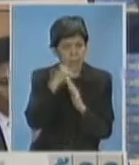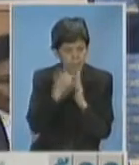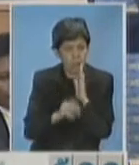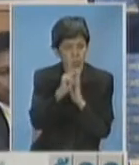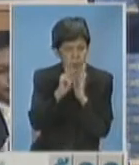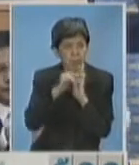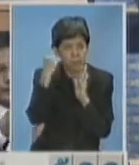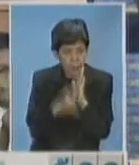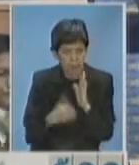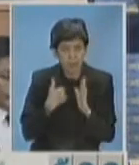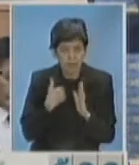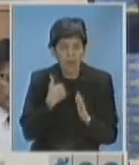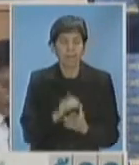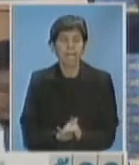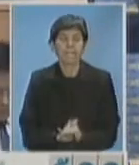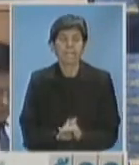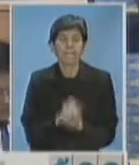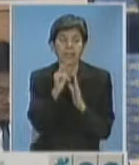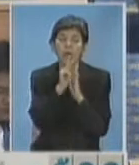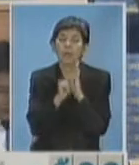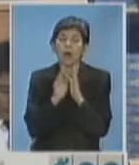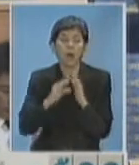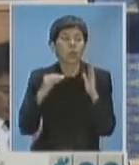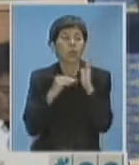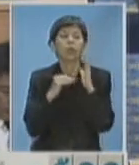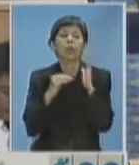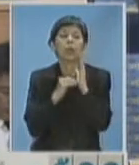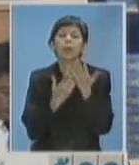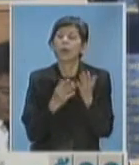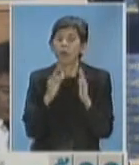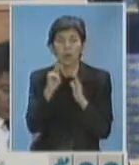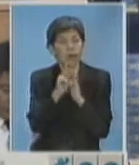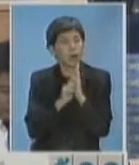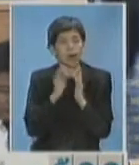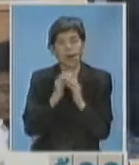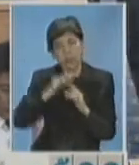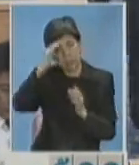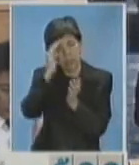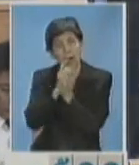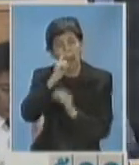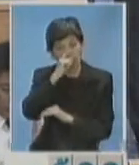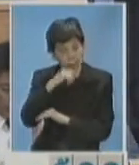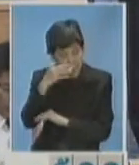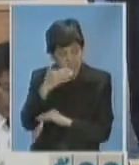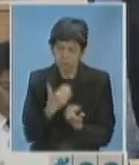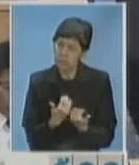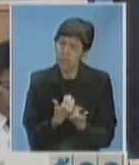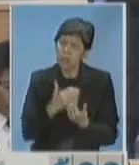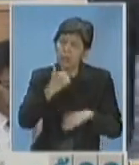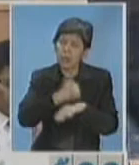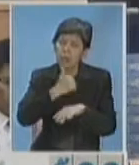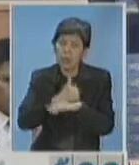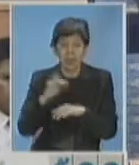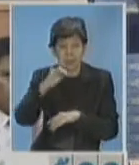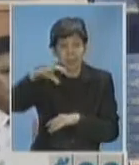ดกฎหมายทั้งกฎหมายของกรุงเทพมหานครและกฎหมายของสำนักงานตำรวจแห่งชาติแต่ผู้อำนวยการองค์การส